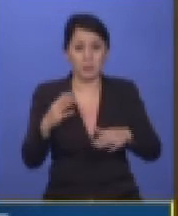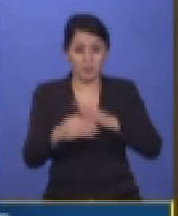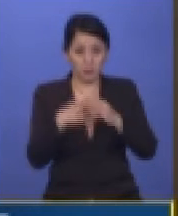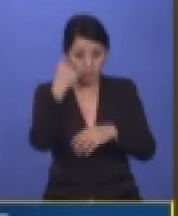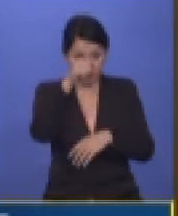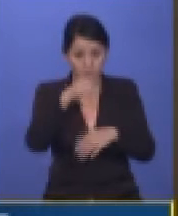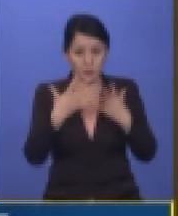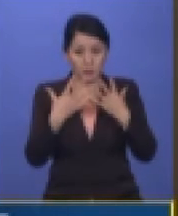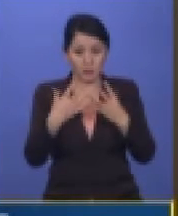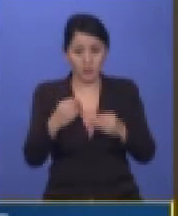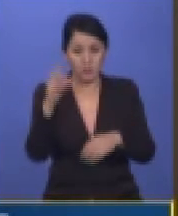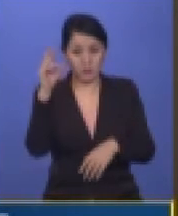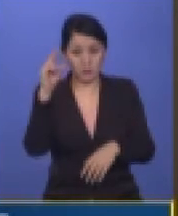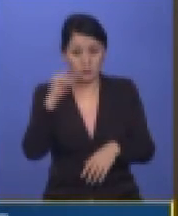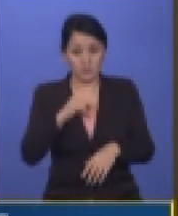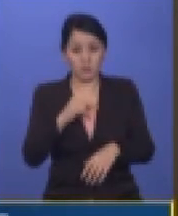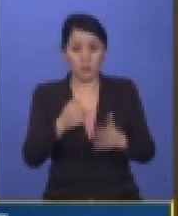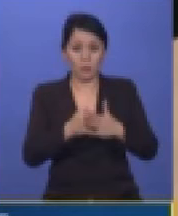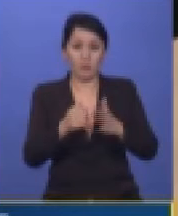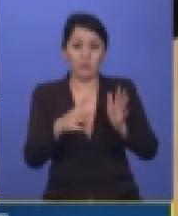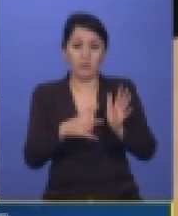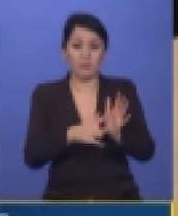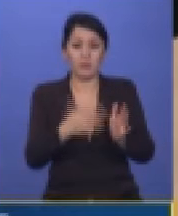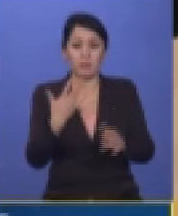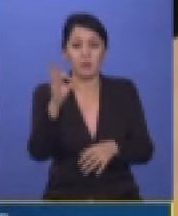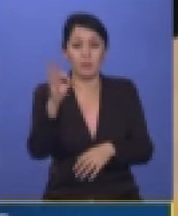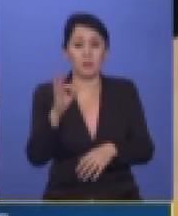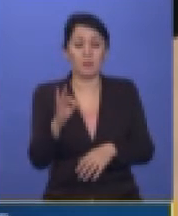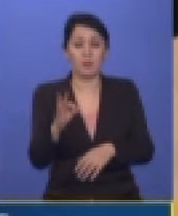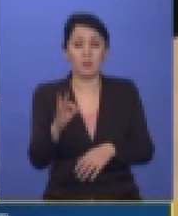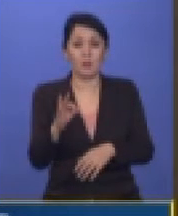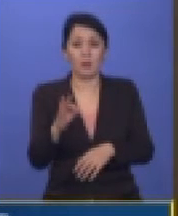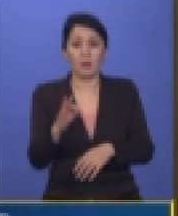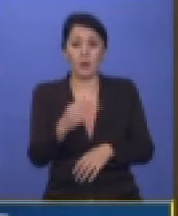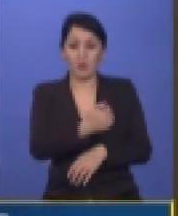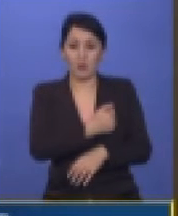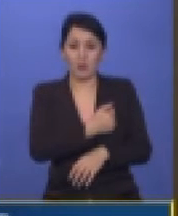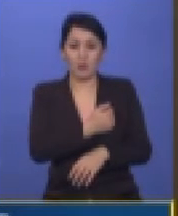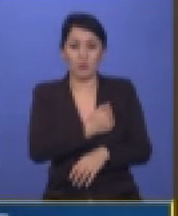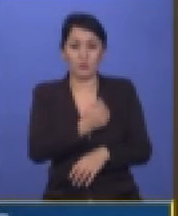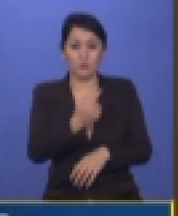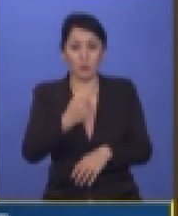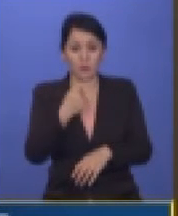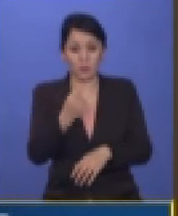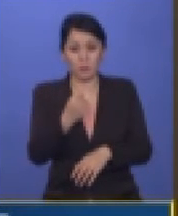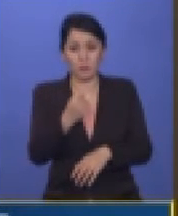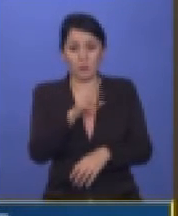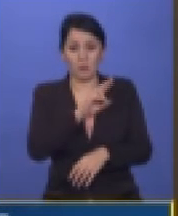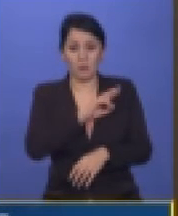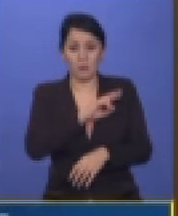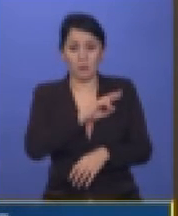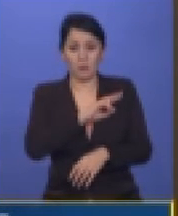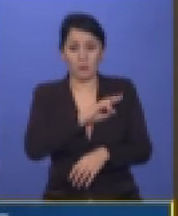новогодние дни эта цифра возрастает до 85%. Пытаясь снять накопленный за время рабочих будний